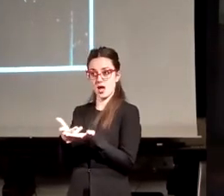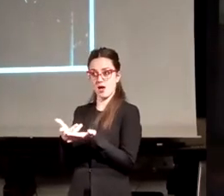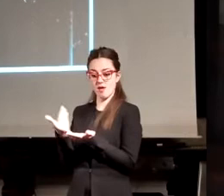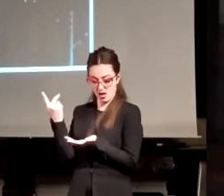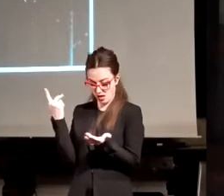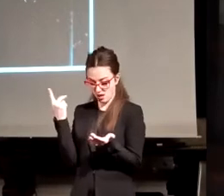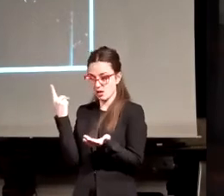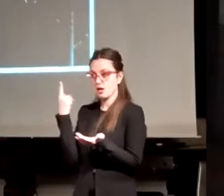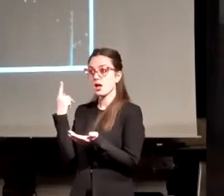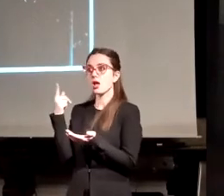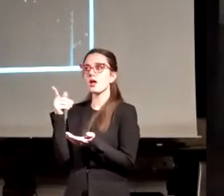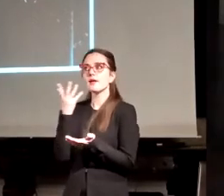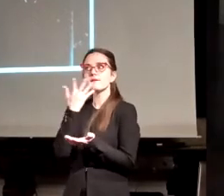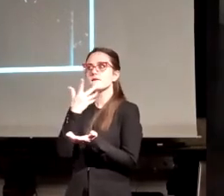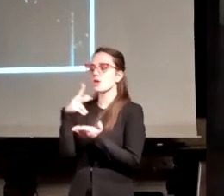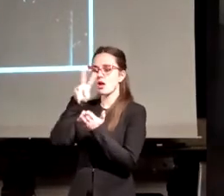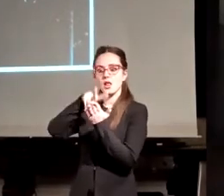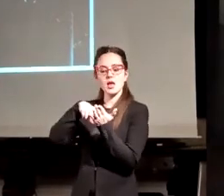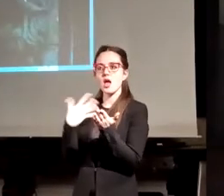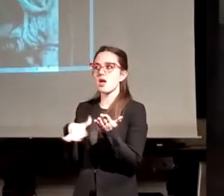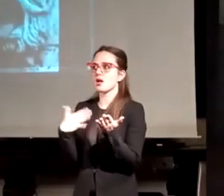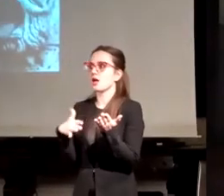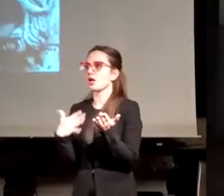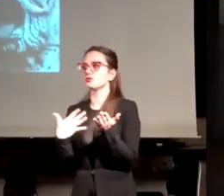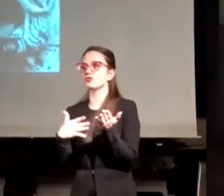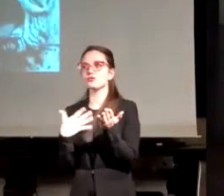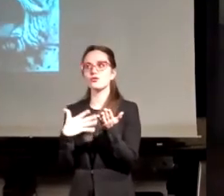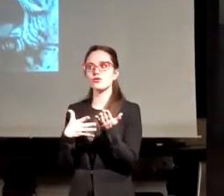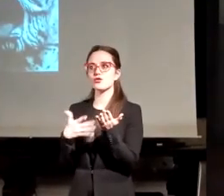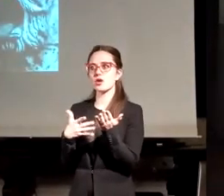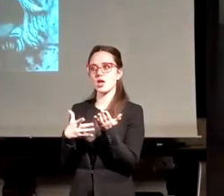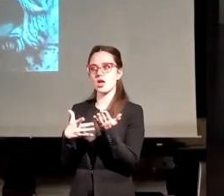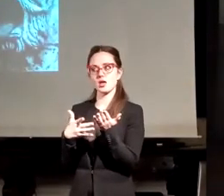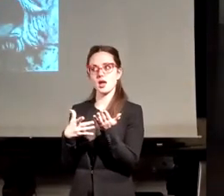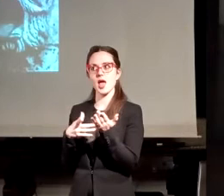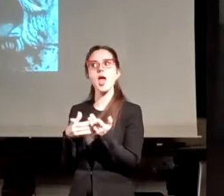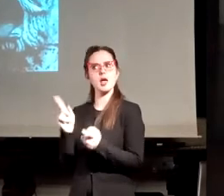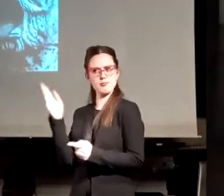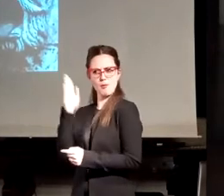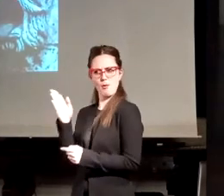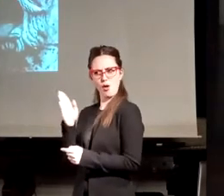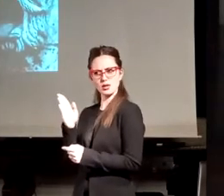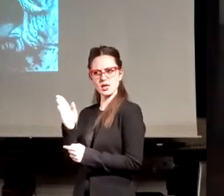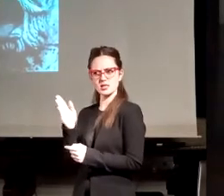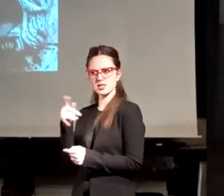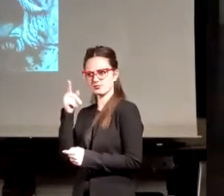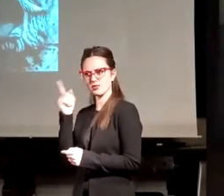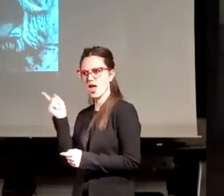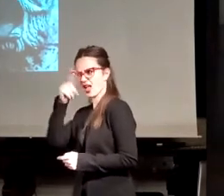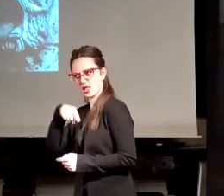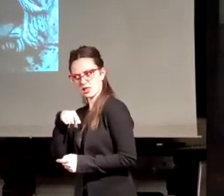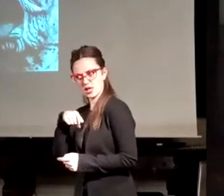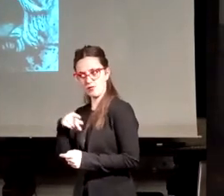goloso del di leggere che che gli elettori e se non obbediva tiri toglieva come se fossero dei dolci